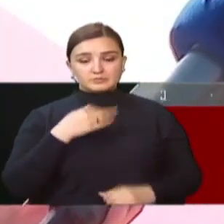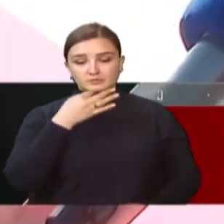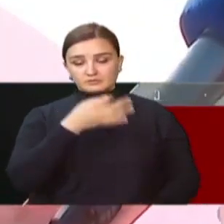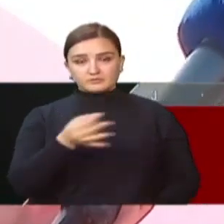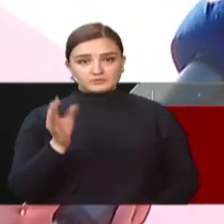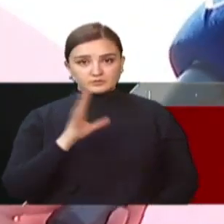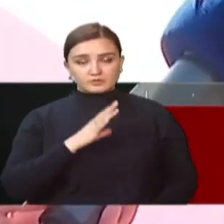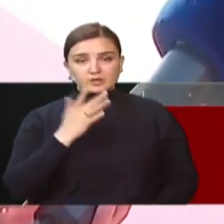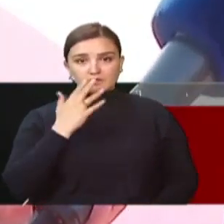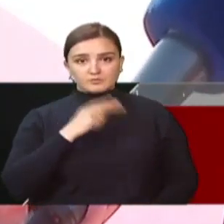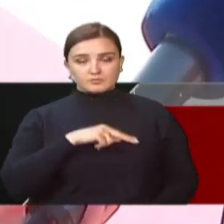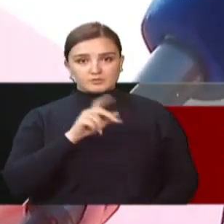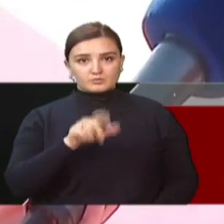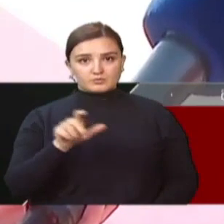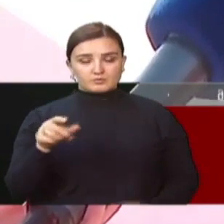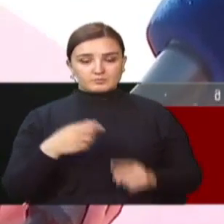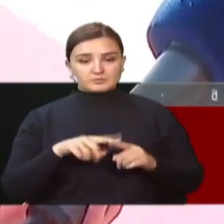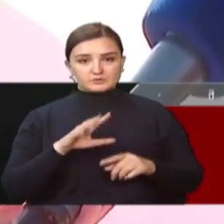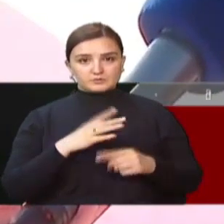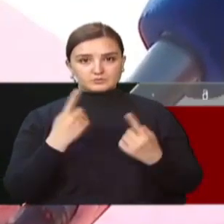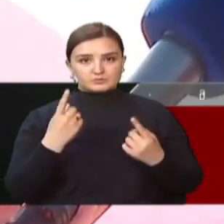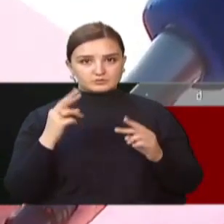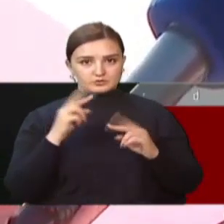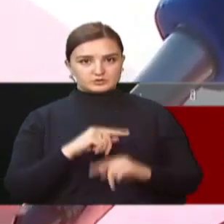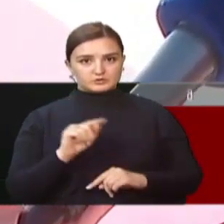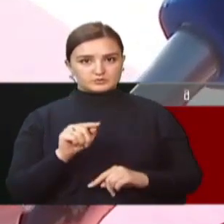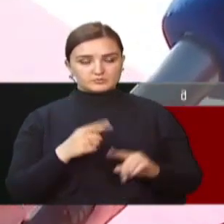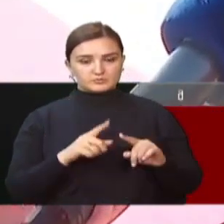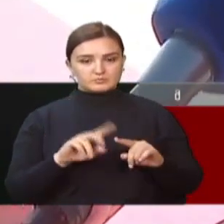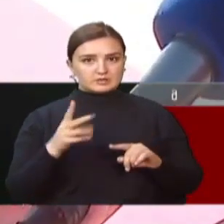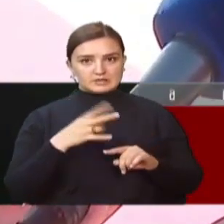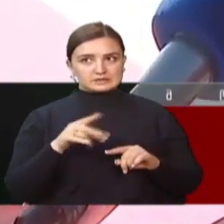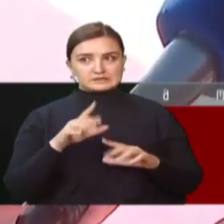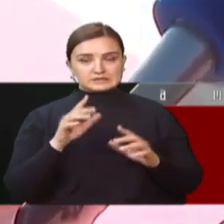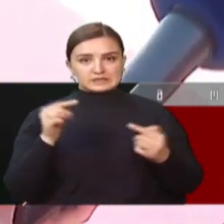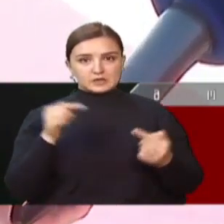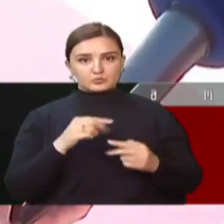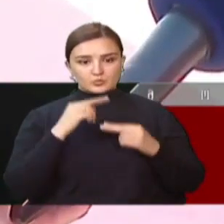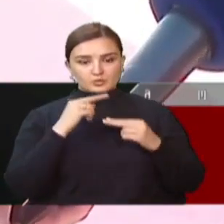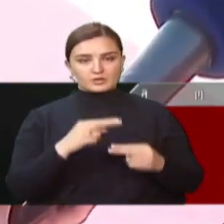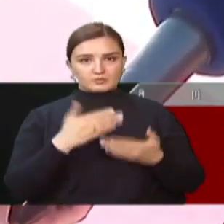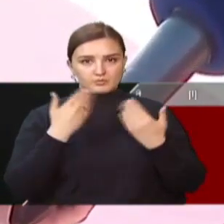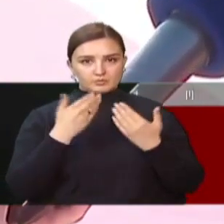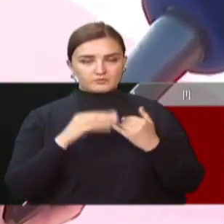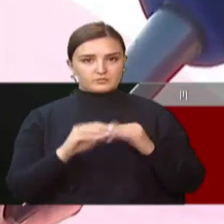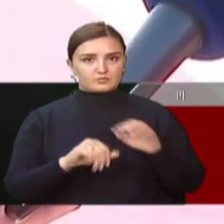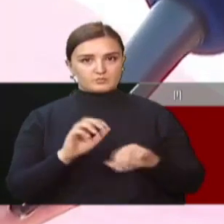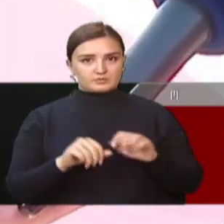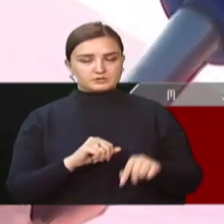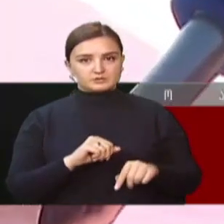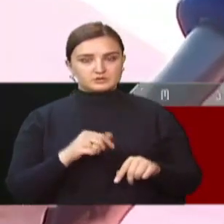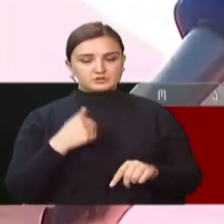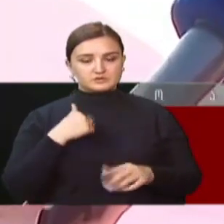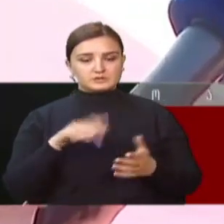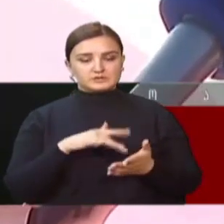ჩვენს ევროპელ კოლეგებს რომ ეს იყო შეცდომა რომ არ მიექცა სათანადო ყურადღება აი ამ ოკუპაციას